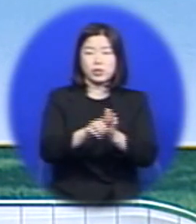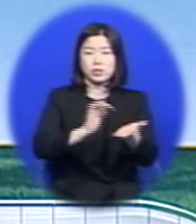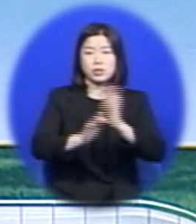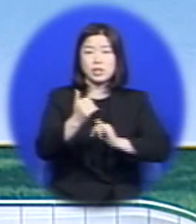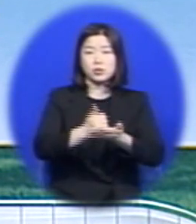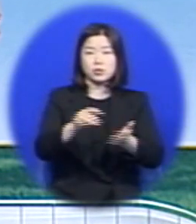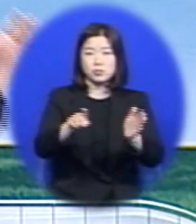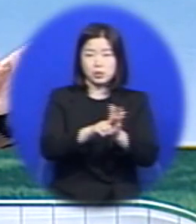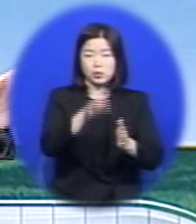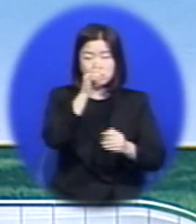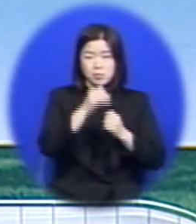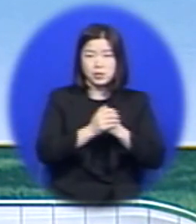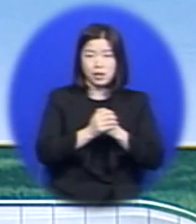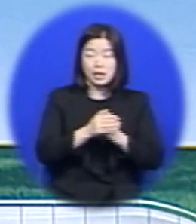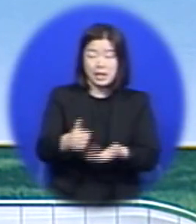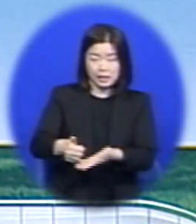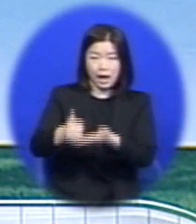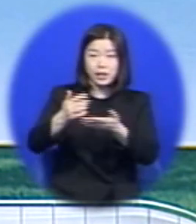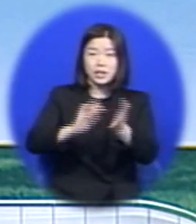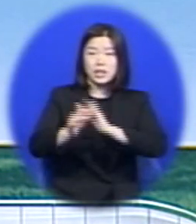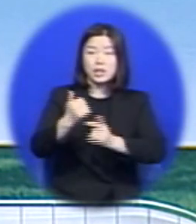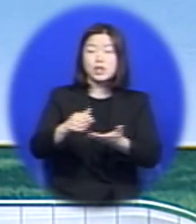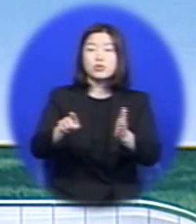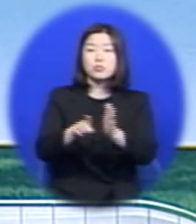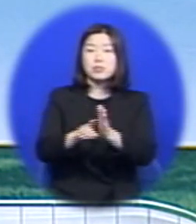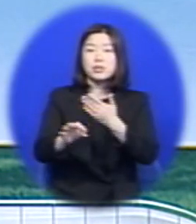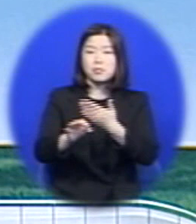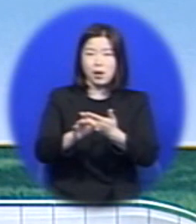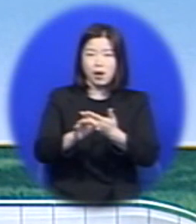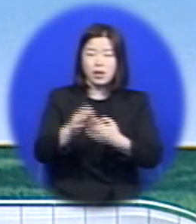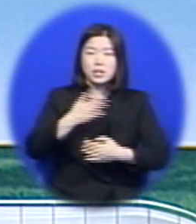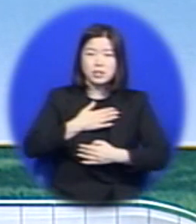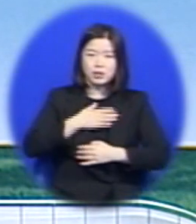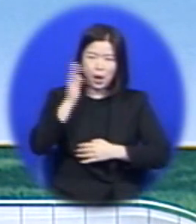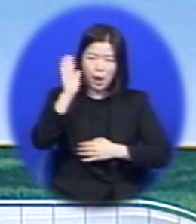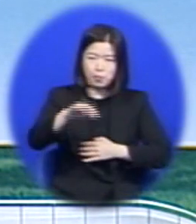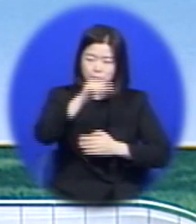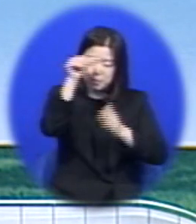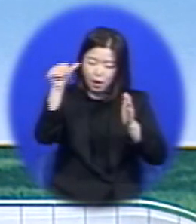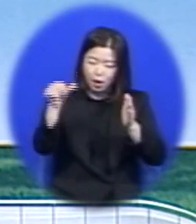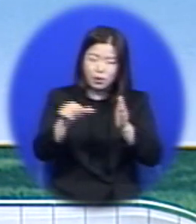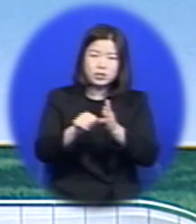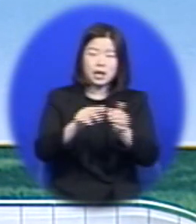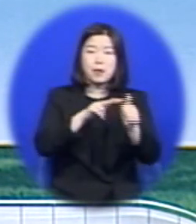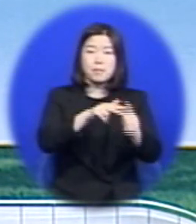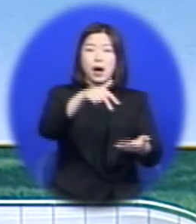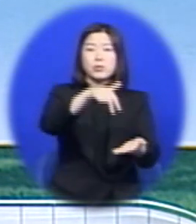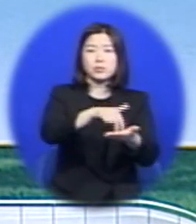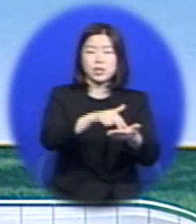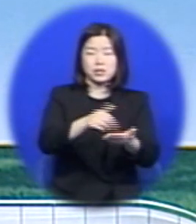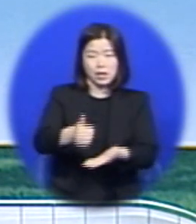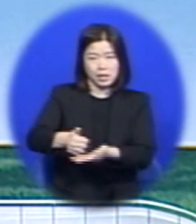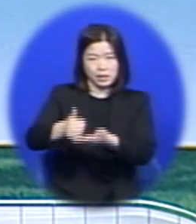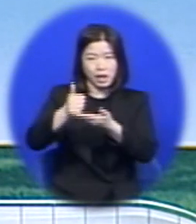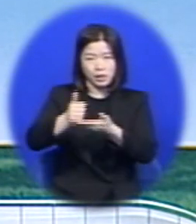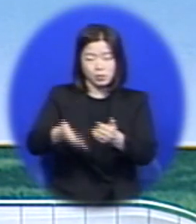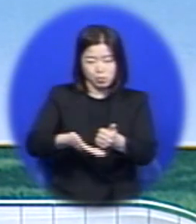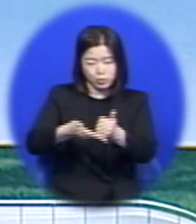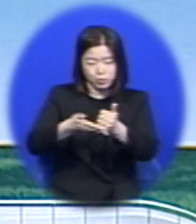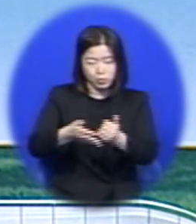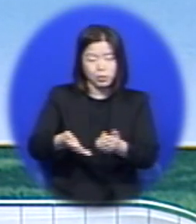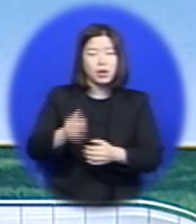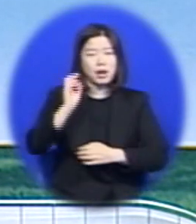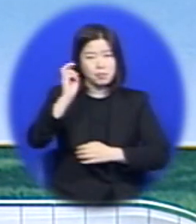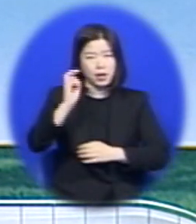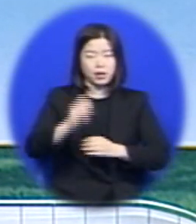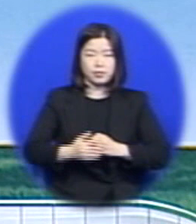나으리께서 예수를 믿으신다면 저는 평생 마부로서 나으리를 모시고 섬길 것입니다.